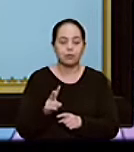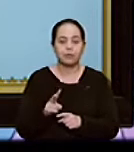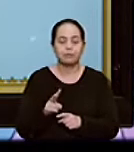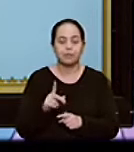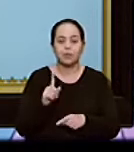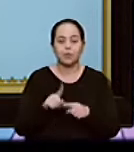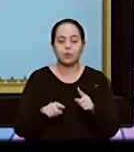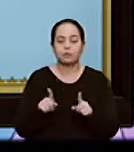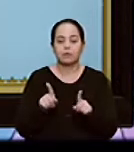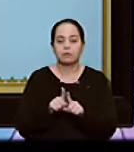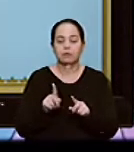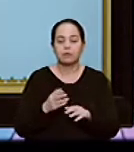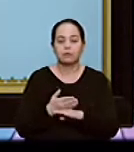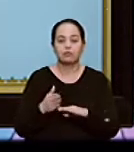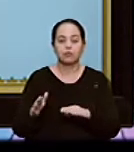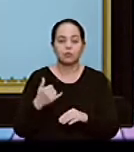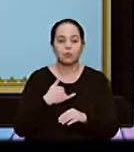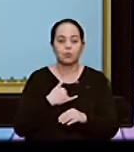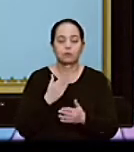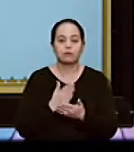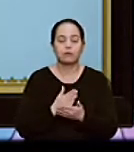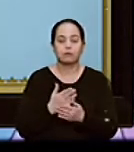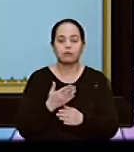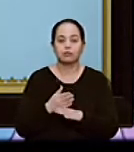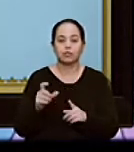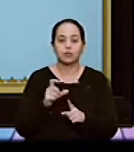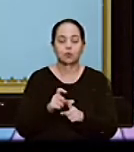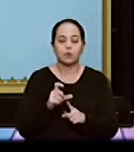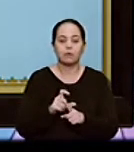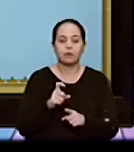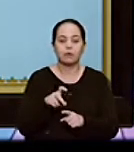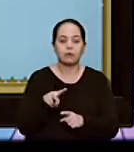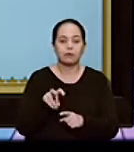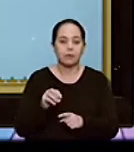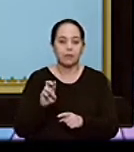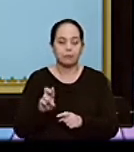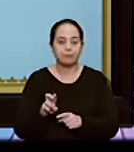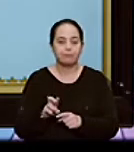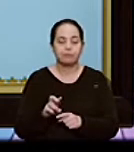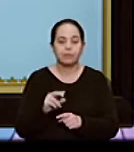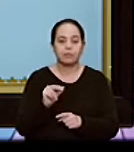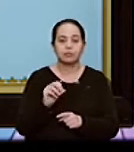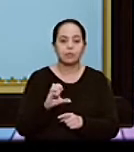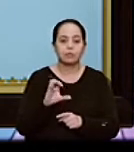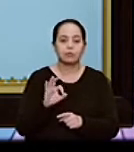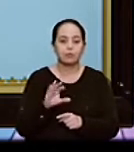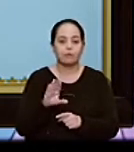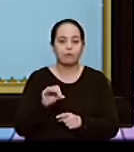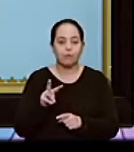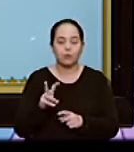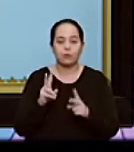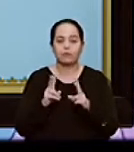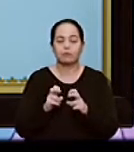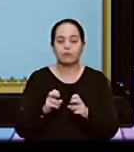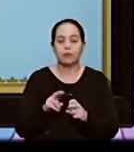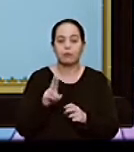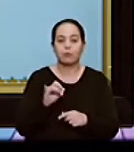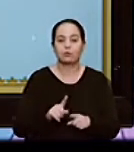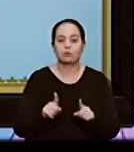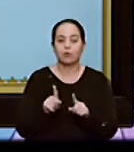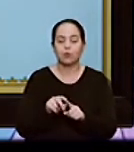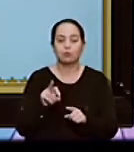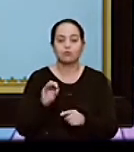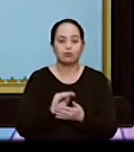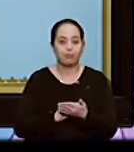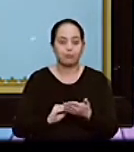хлебушек. Родственная одинаковая часть у нас является часть слова «хлеб». Часовом. Разбираем